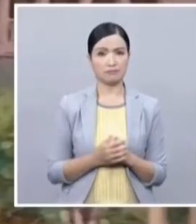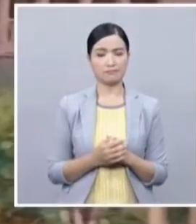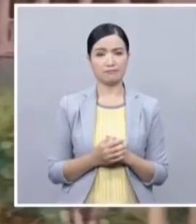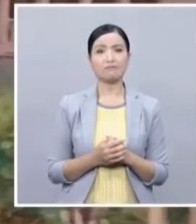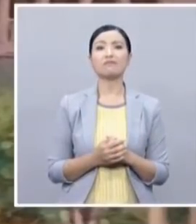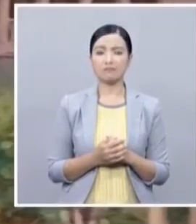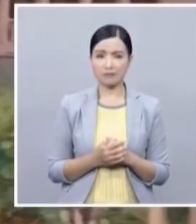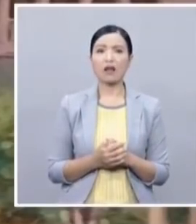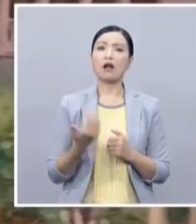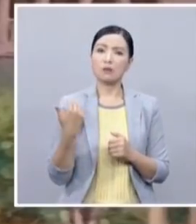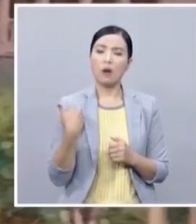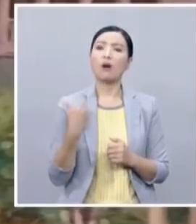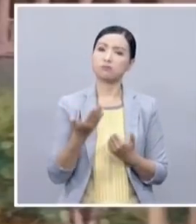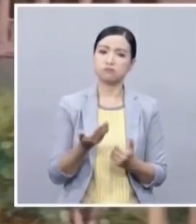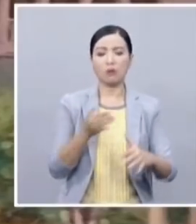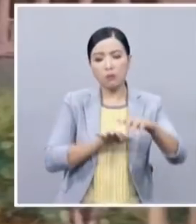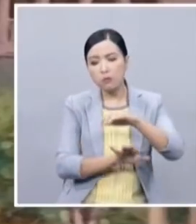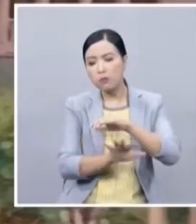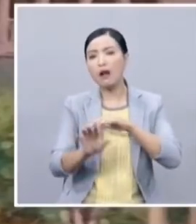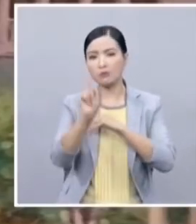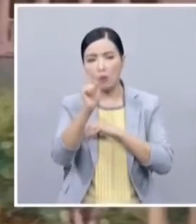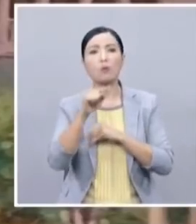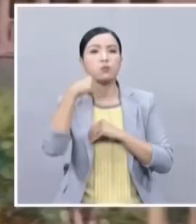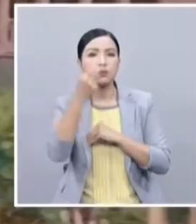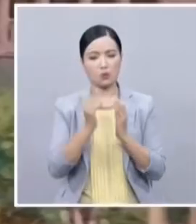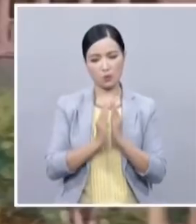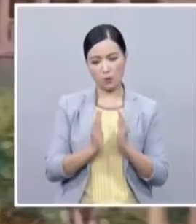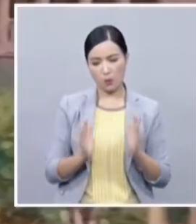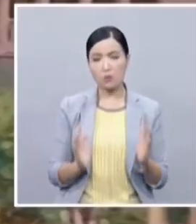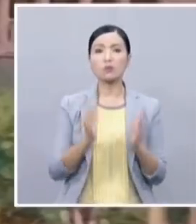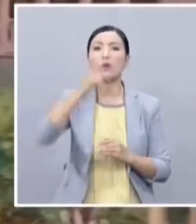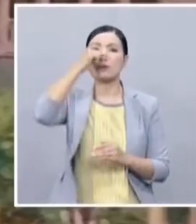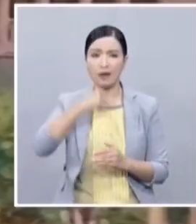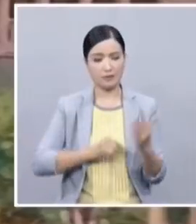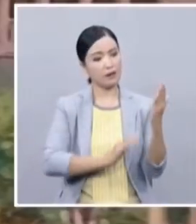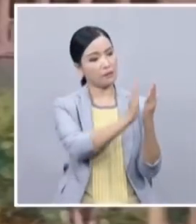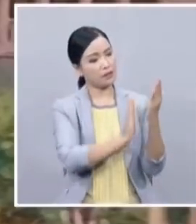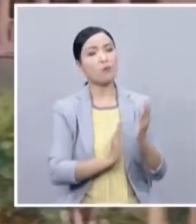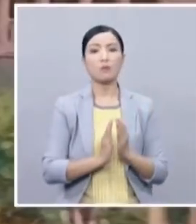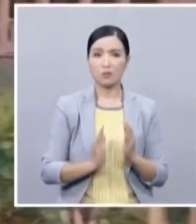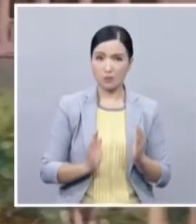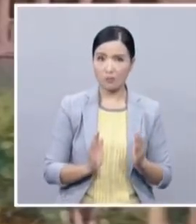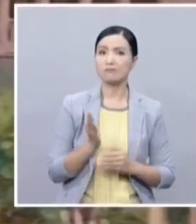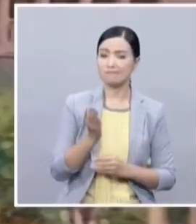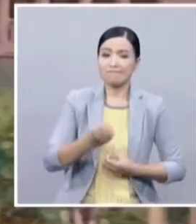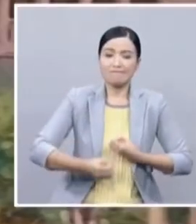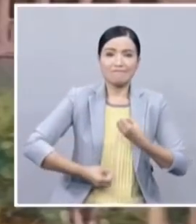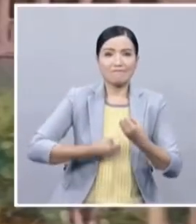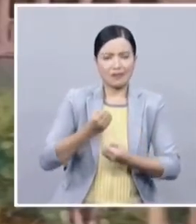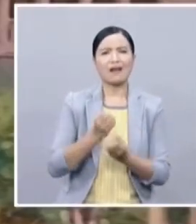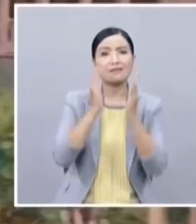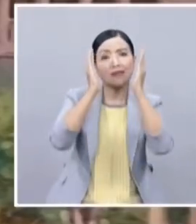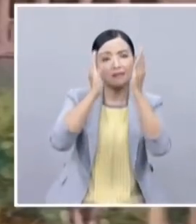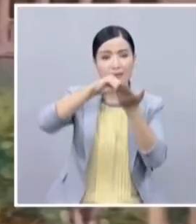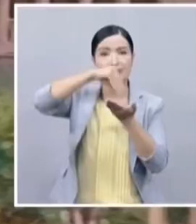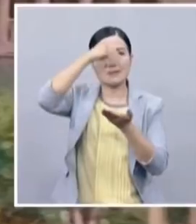าได้แล้วเขาก็คงจะมีแต่คำพูดขอบคุณคนไทยทั้งประเทศนะครับแล้วเขาก็สามารถแสดงออกได้โดยการตั้งใจศึกษาเ